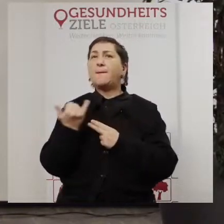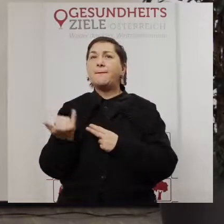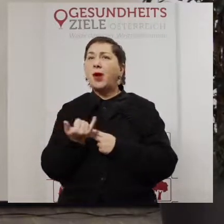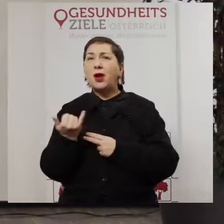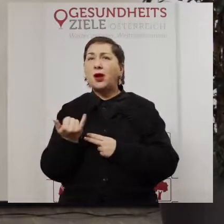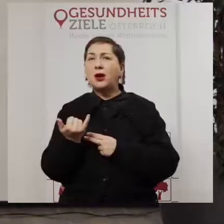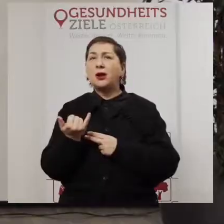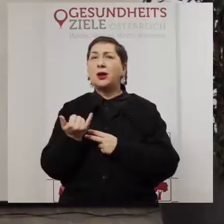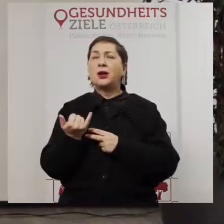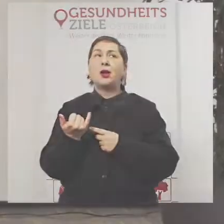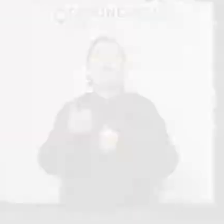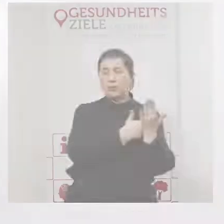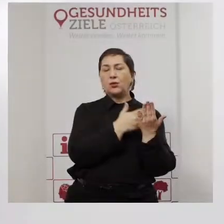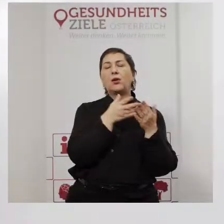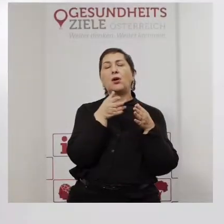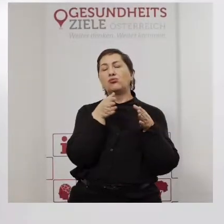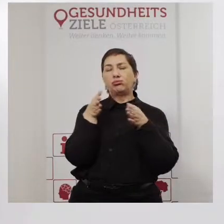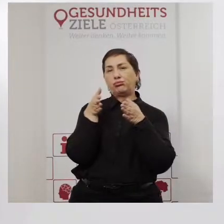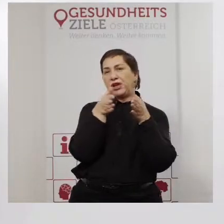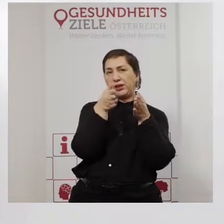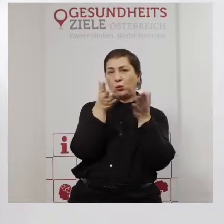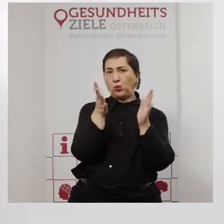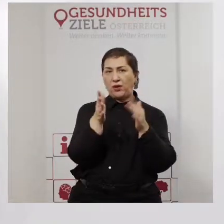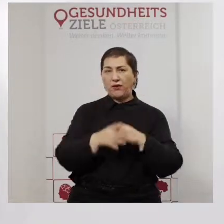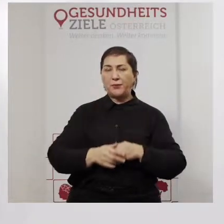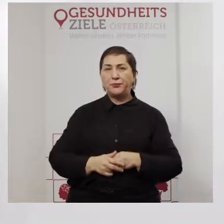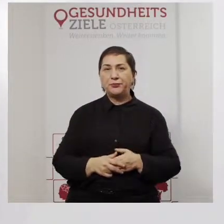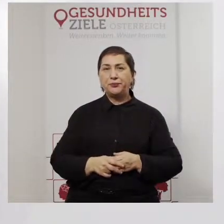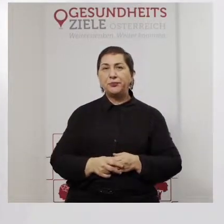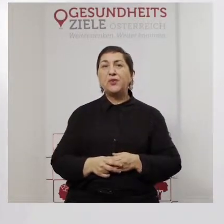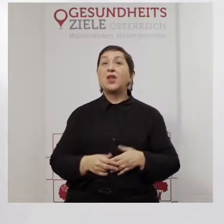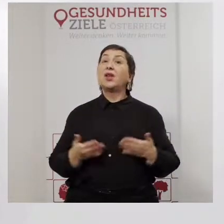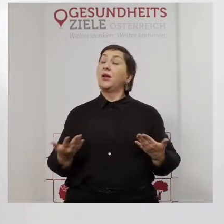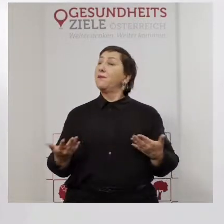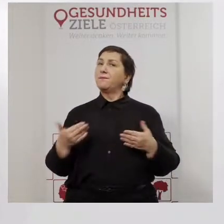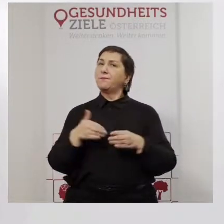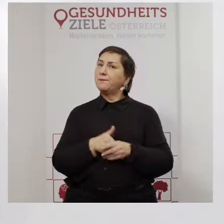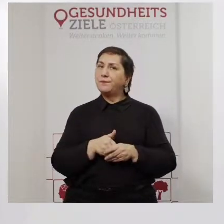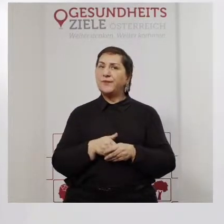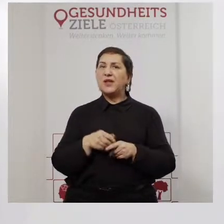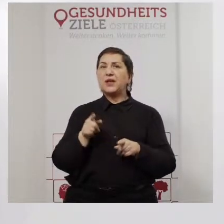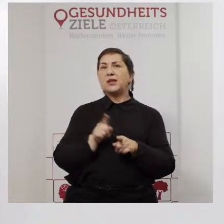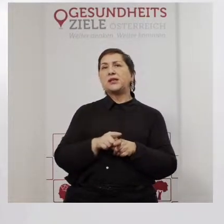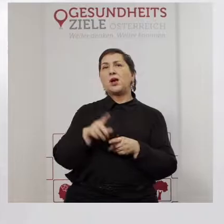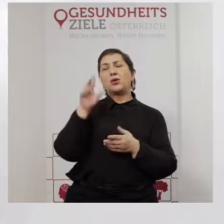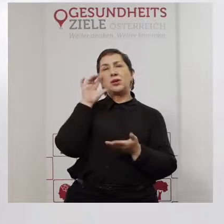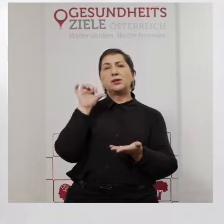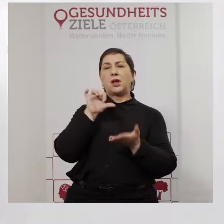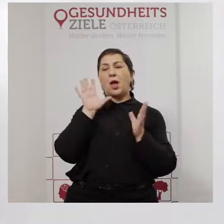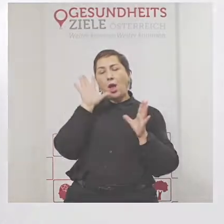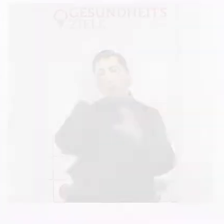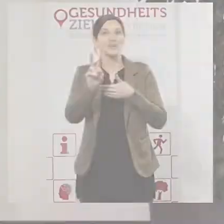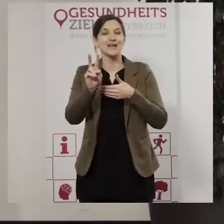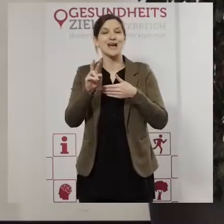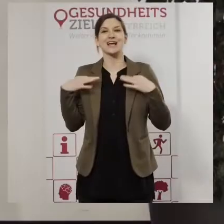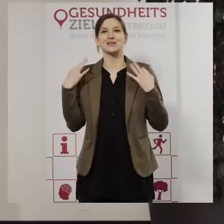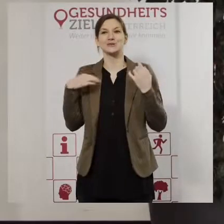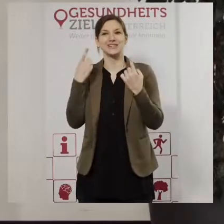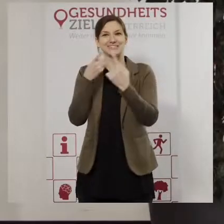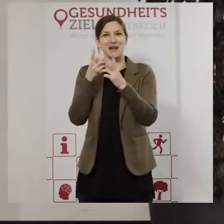die Antwort Gesundheit. Es geht um eine zentrale Public Health Strategie. Das sollen die Gesundheitsziele